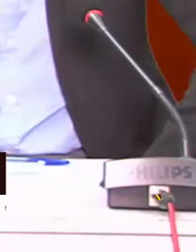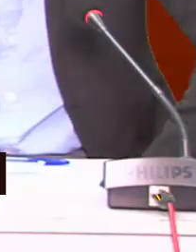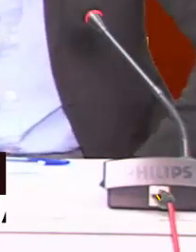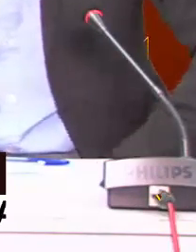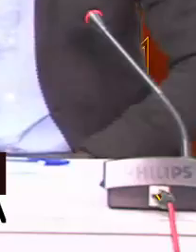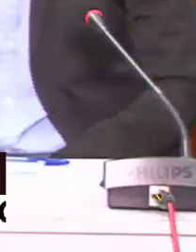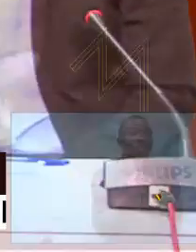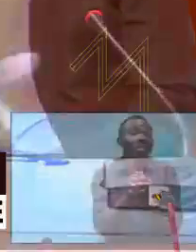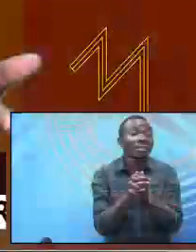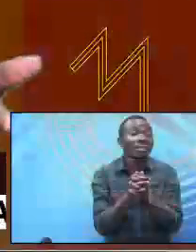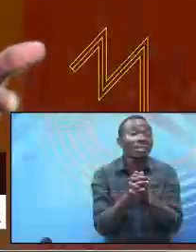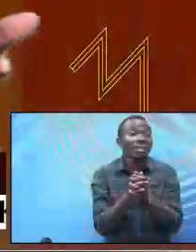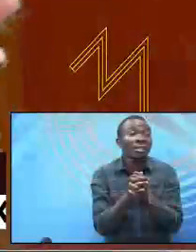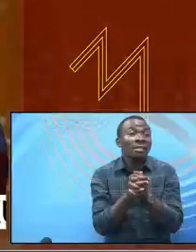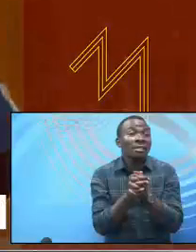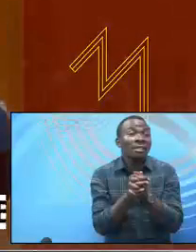gukoresha umusemuzi